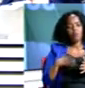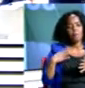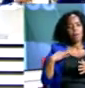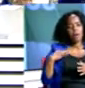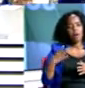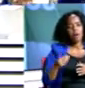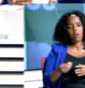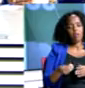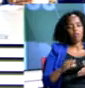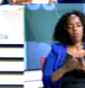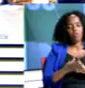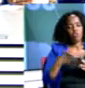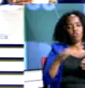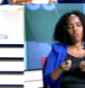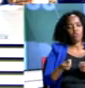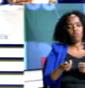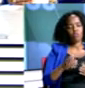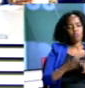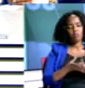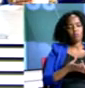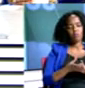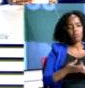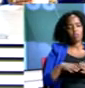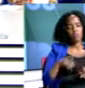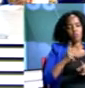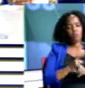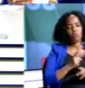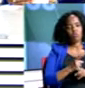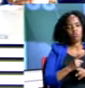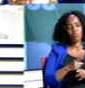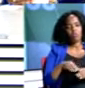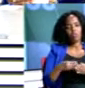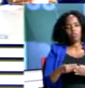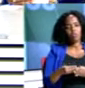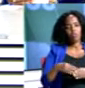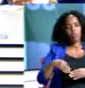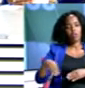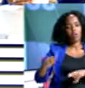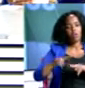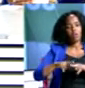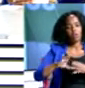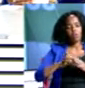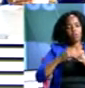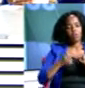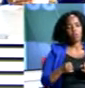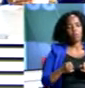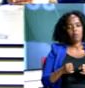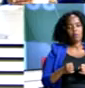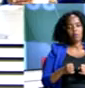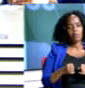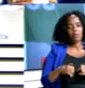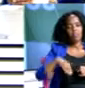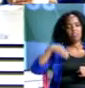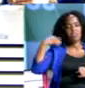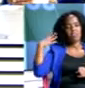marabida, softi sok kawan, softi sana mo gatuk abna, itu cerita itu itu, gatuk dan dauk abna. Malah tu kan yo, wni